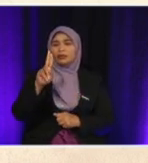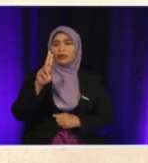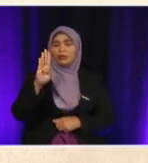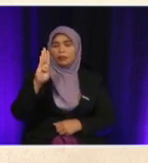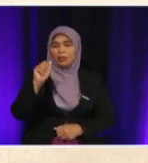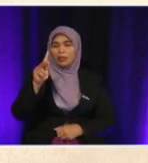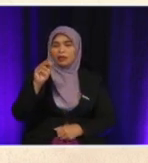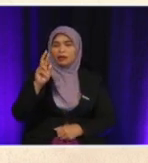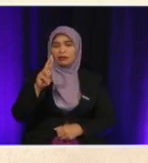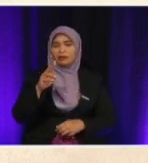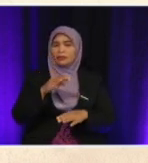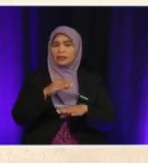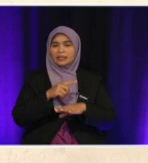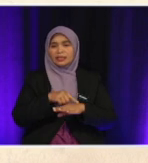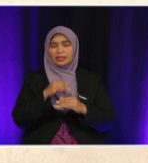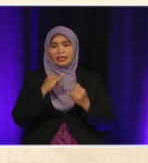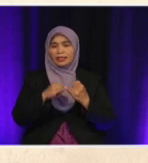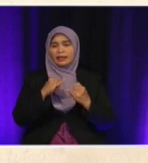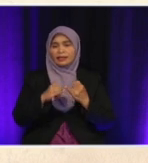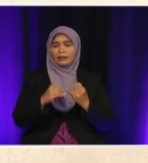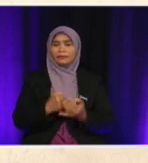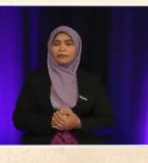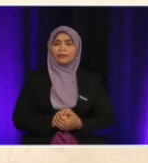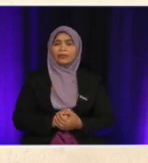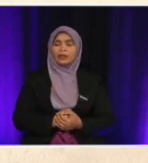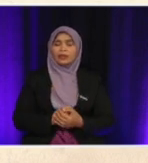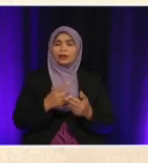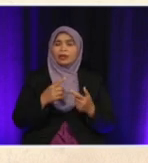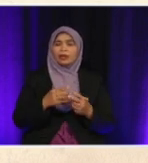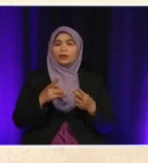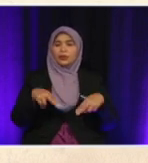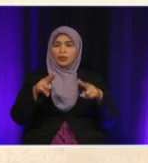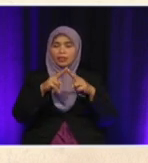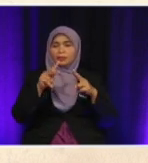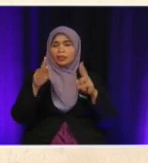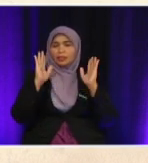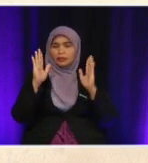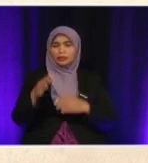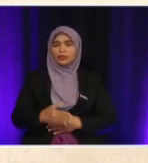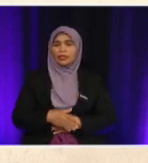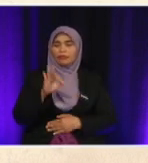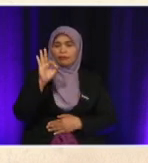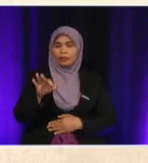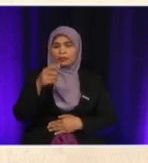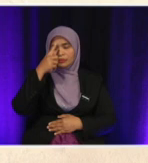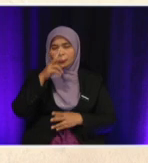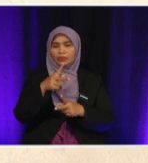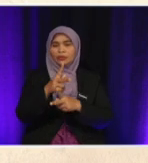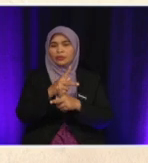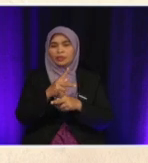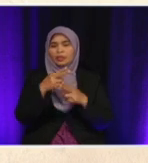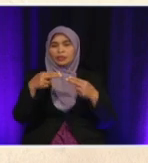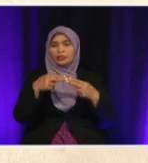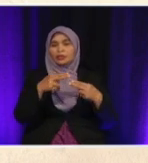seterusnya mengutamakan sholat fardhu bagi menjaga hubungan dengan Allah subhanahu wa